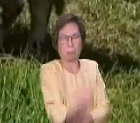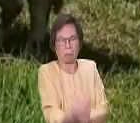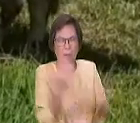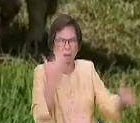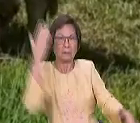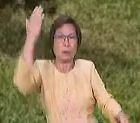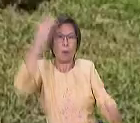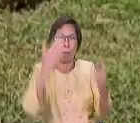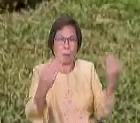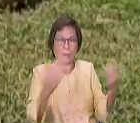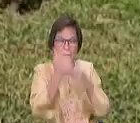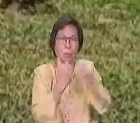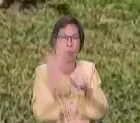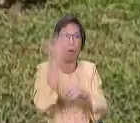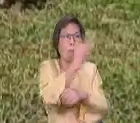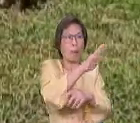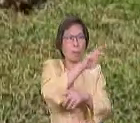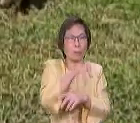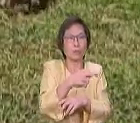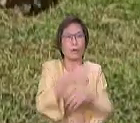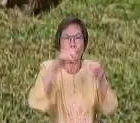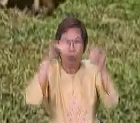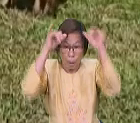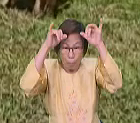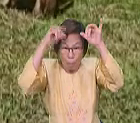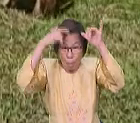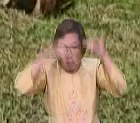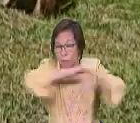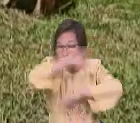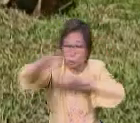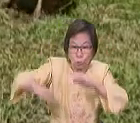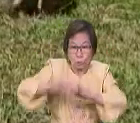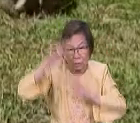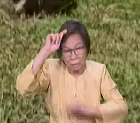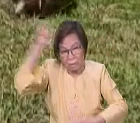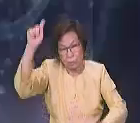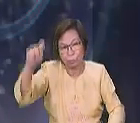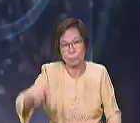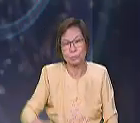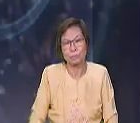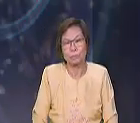tahun lepas, iaitu kira-kira 14,000 ekor bagi seluruh Terengganu.